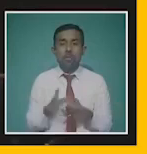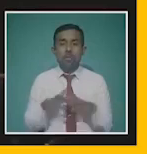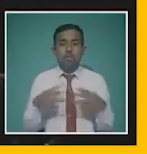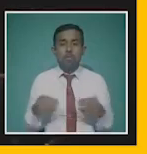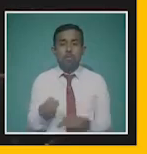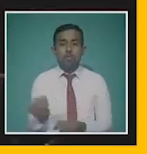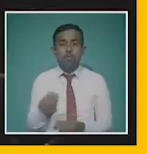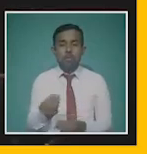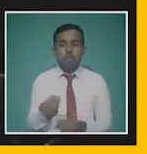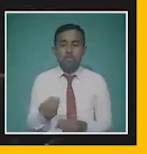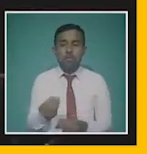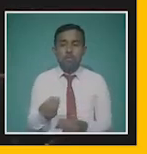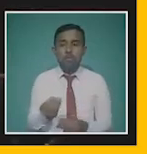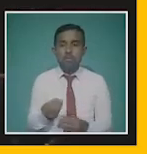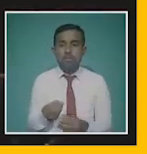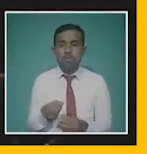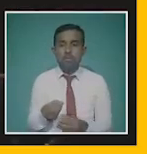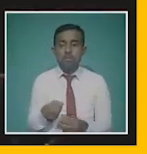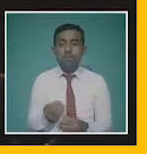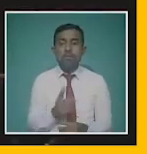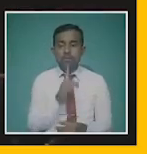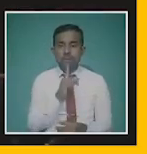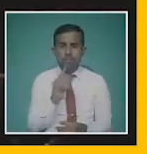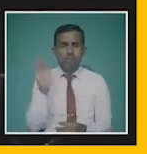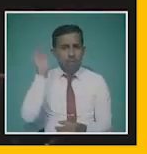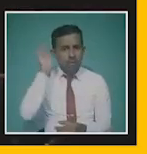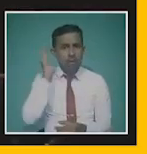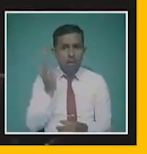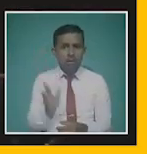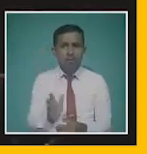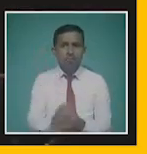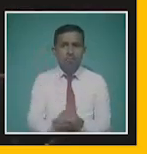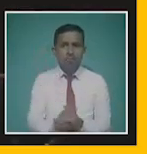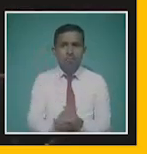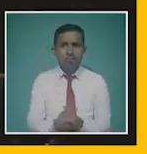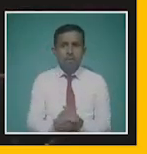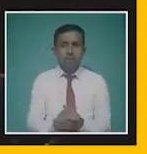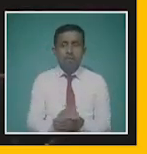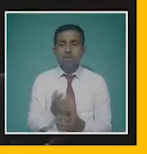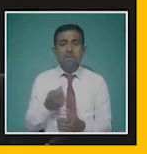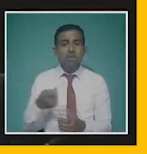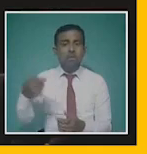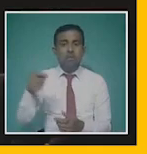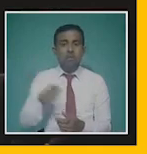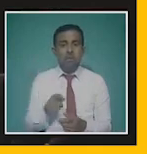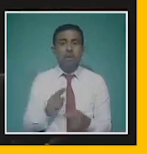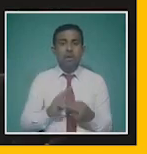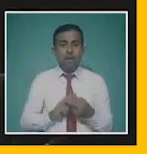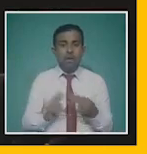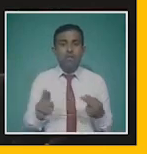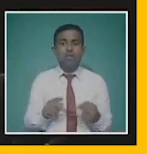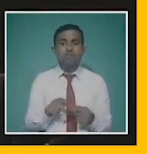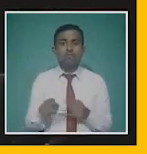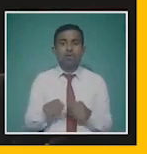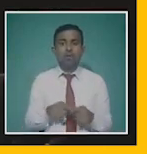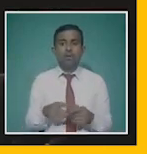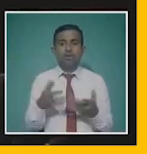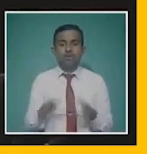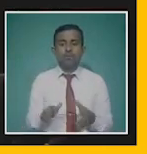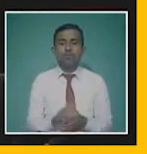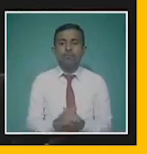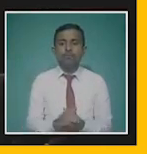බස්නාහිර ඇරෙන්න අනෙකුත් සියලුම පළාත්වල මේ සභාපතිතුමා සංවර්ධන අභිමන් පාටි මාලාව පවත්වලා ඉවර කරලා තියෙනවා